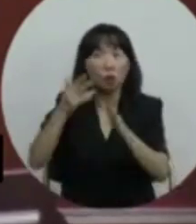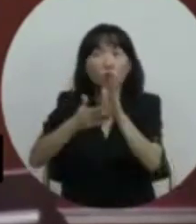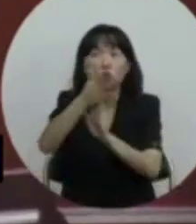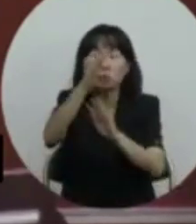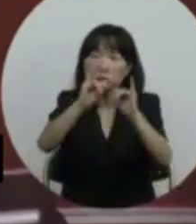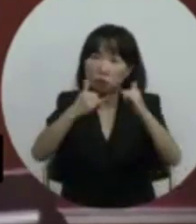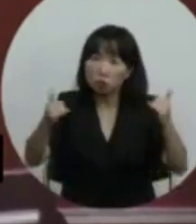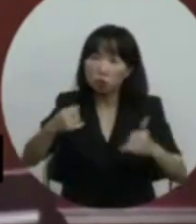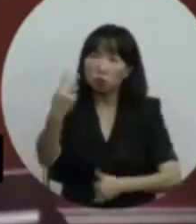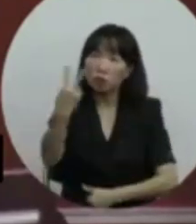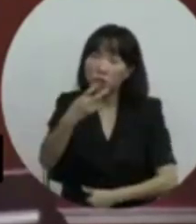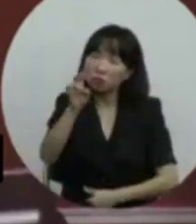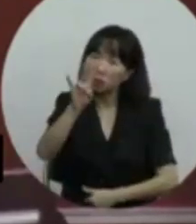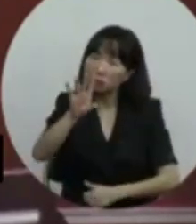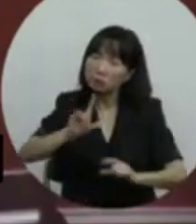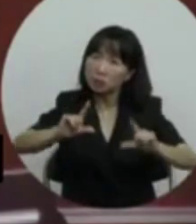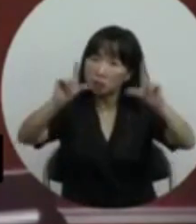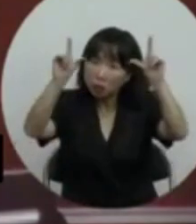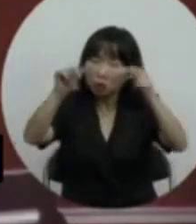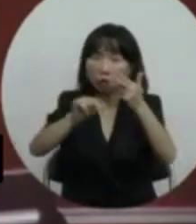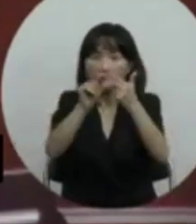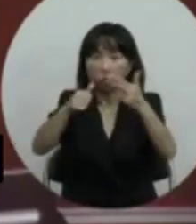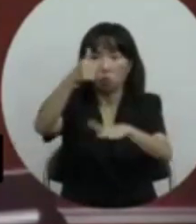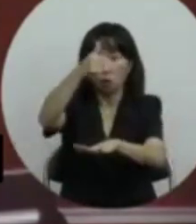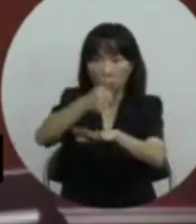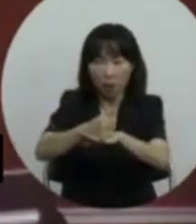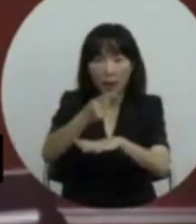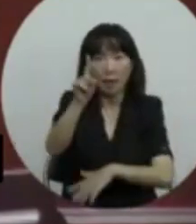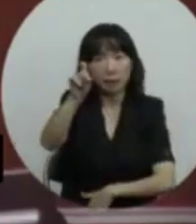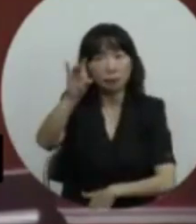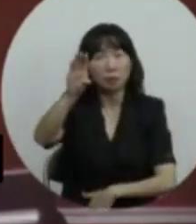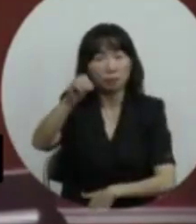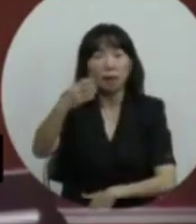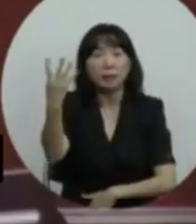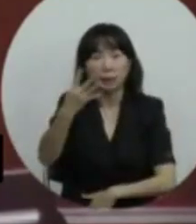인구는 2024년 7월 말 현재 11만